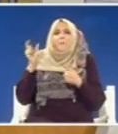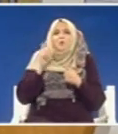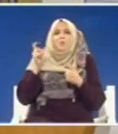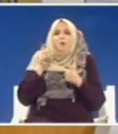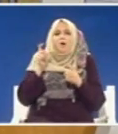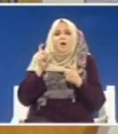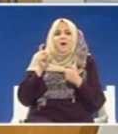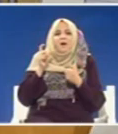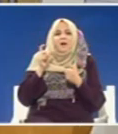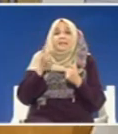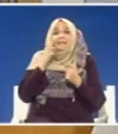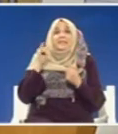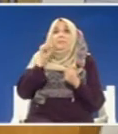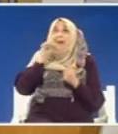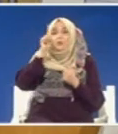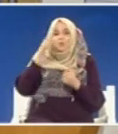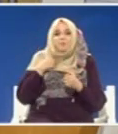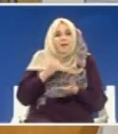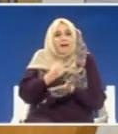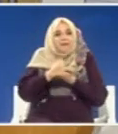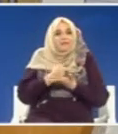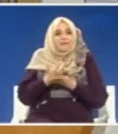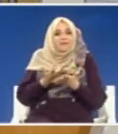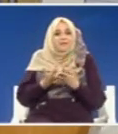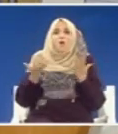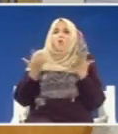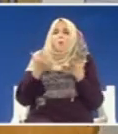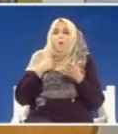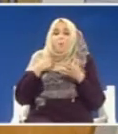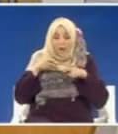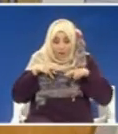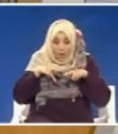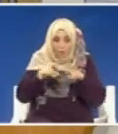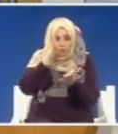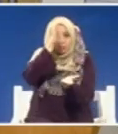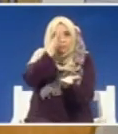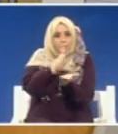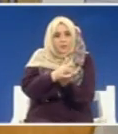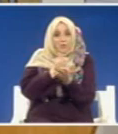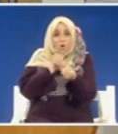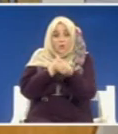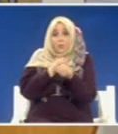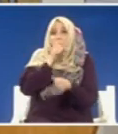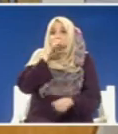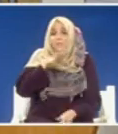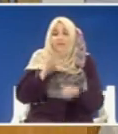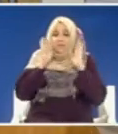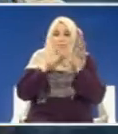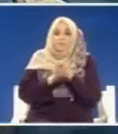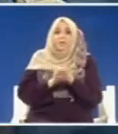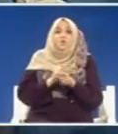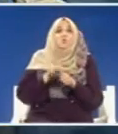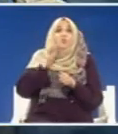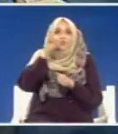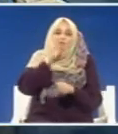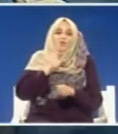لولا توفيق الله؟ كيف أكون على الطريق المستقيم على منهج سيدنا رسول الله صلى الله عليه وسلم لولا